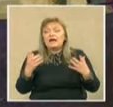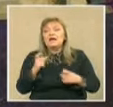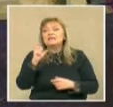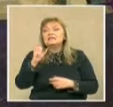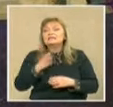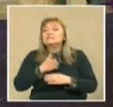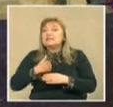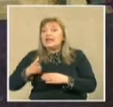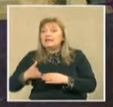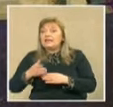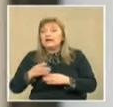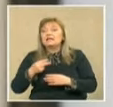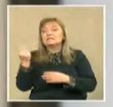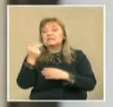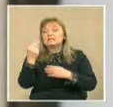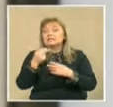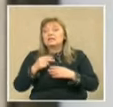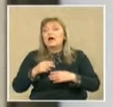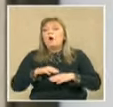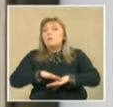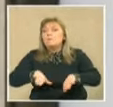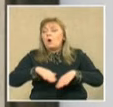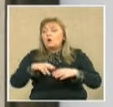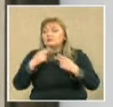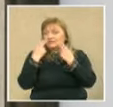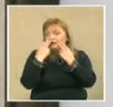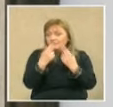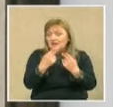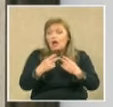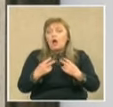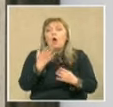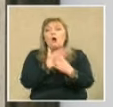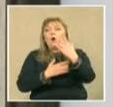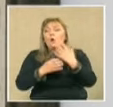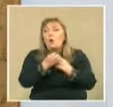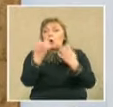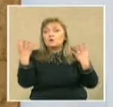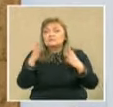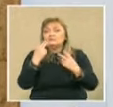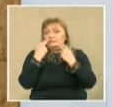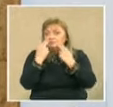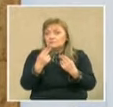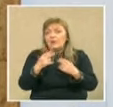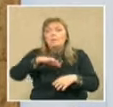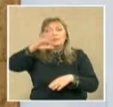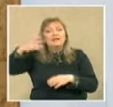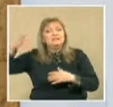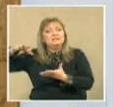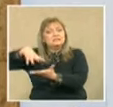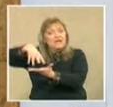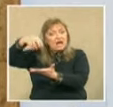с пейзажи, морски пейзажи, горски пейзажи, планински хълмове, дървета